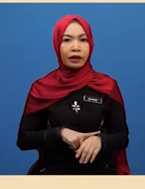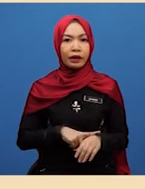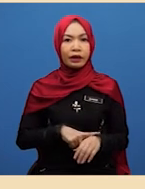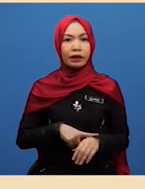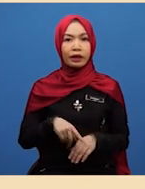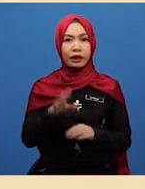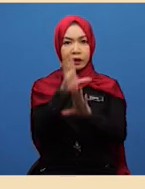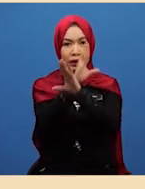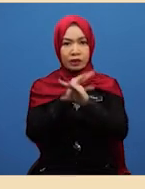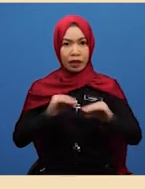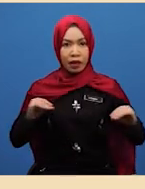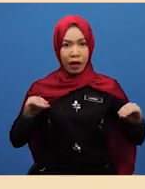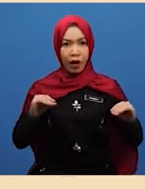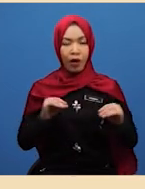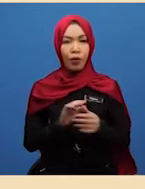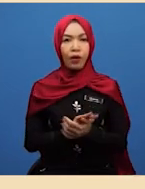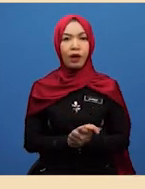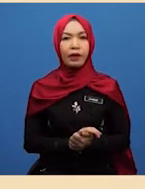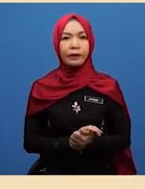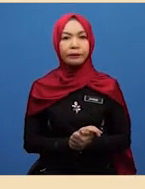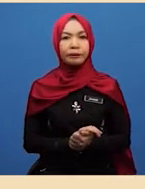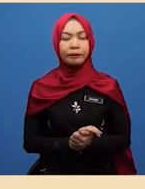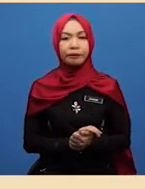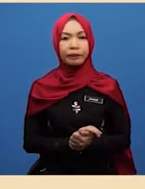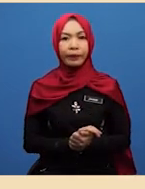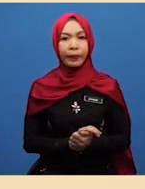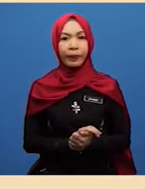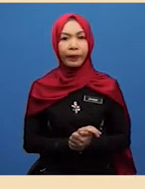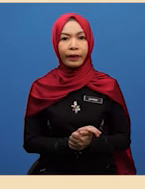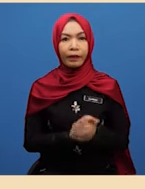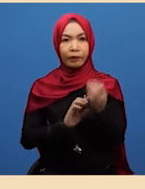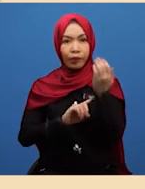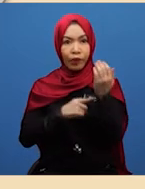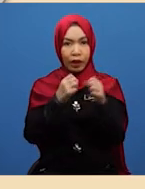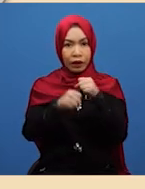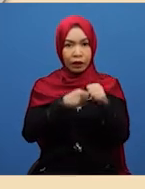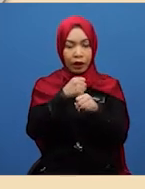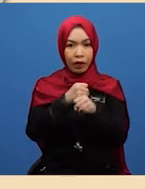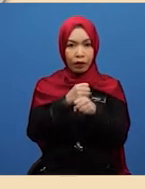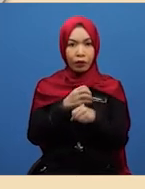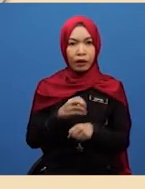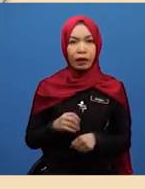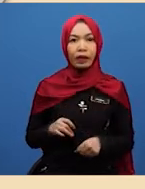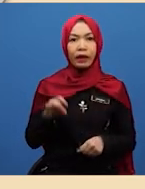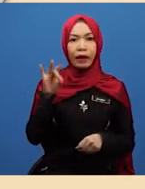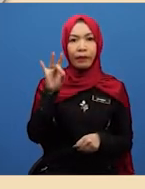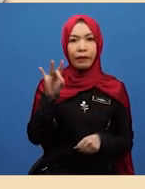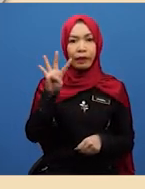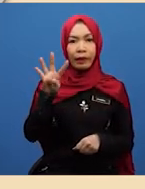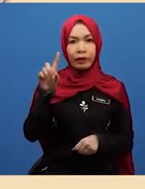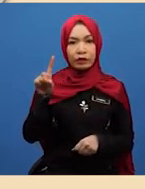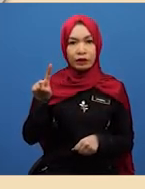sehinggalah tahun 1905. Mulai tahun 1841, James